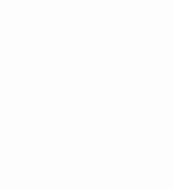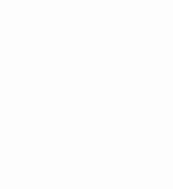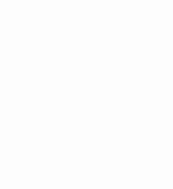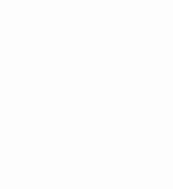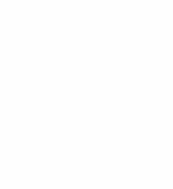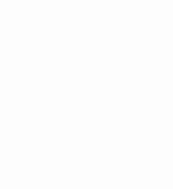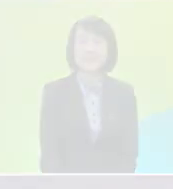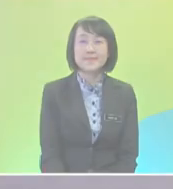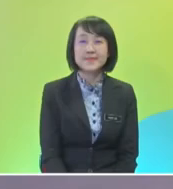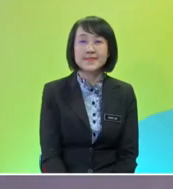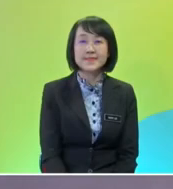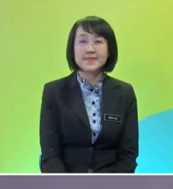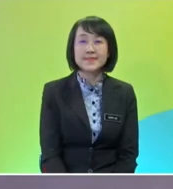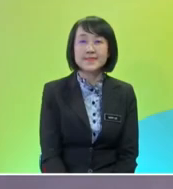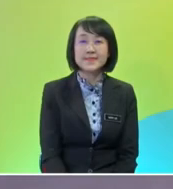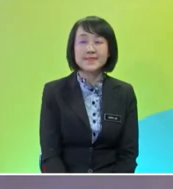KPM.